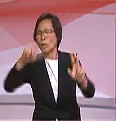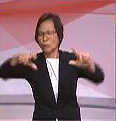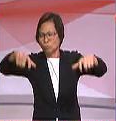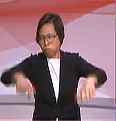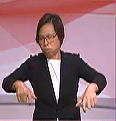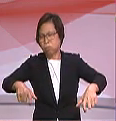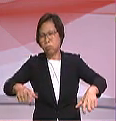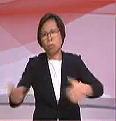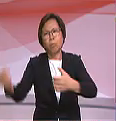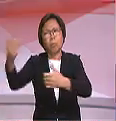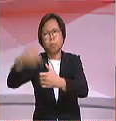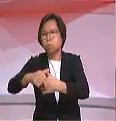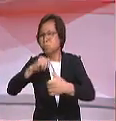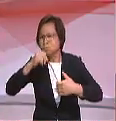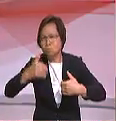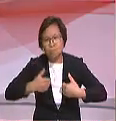pergerakan